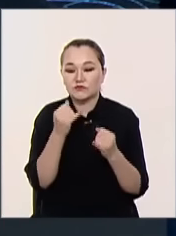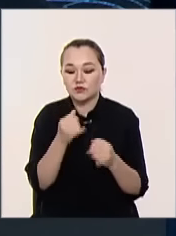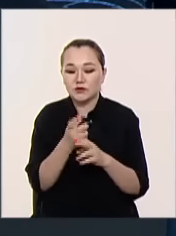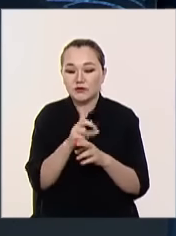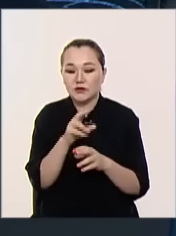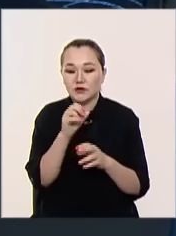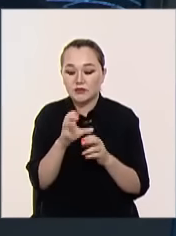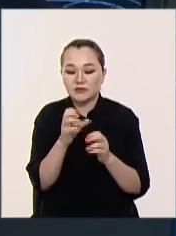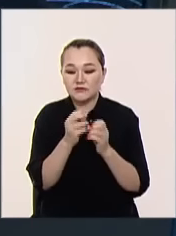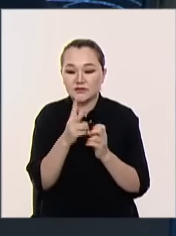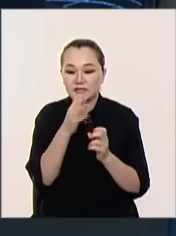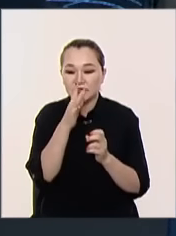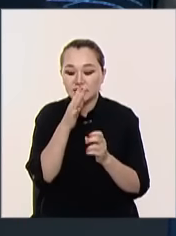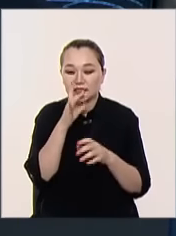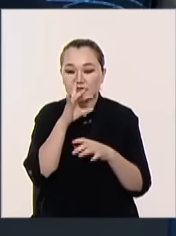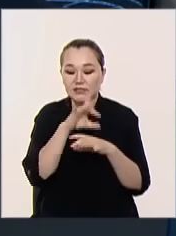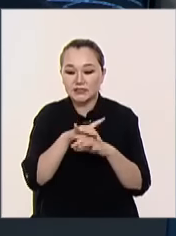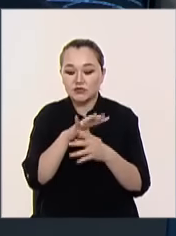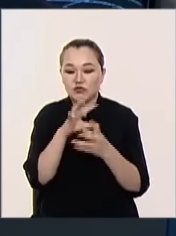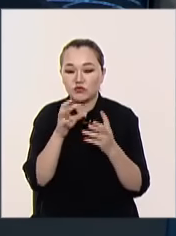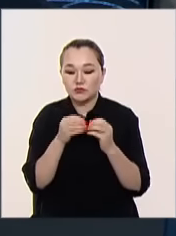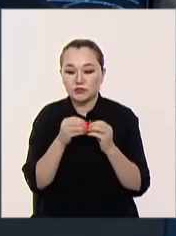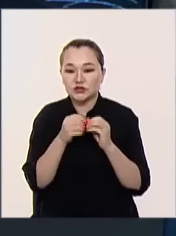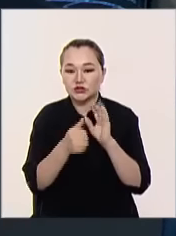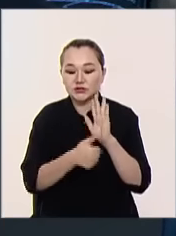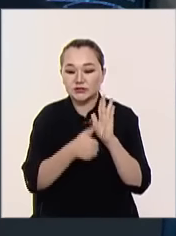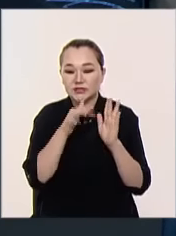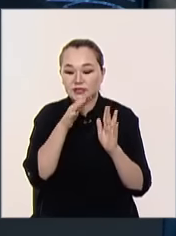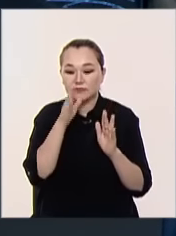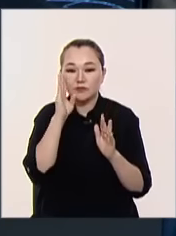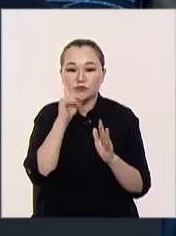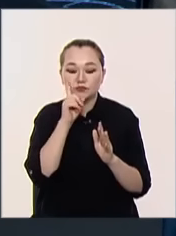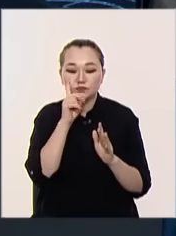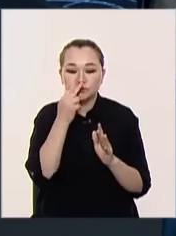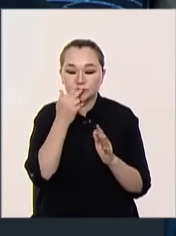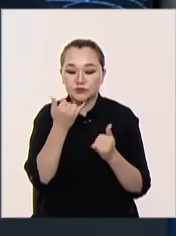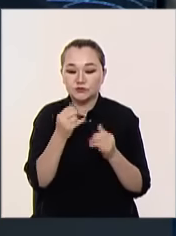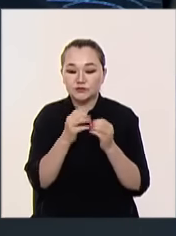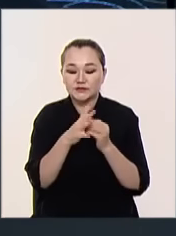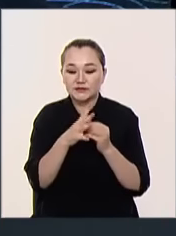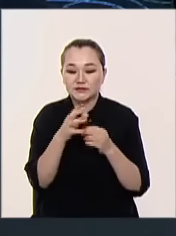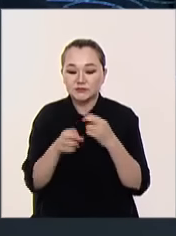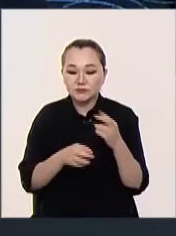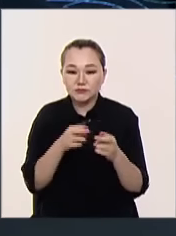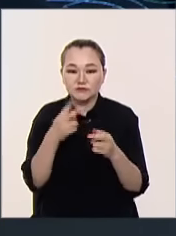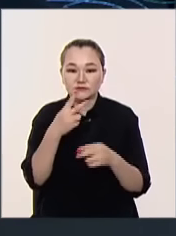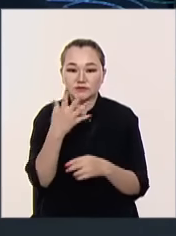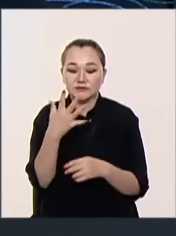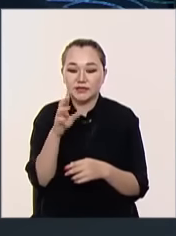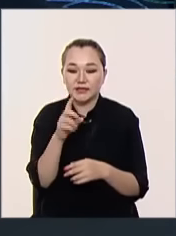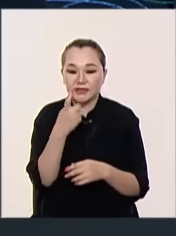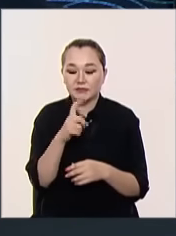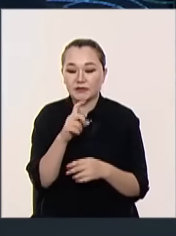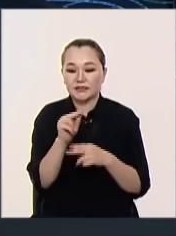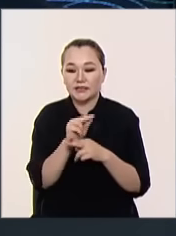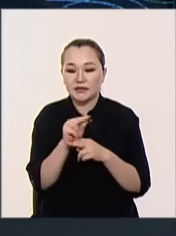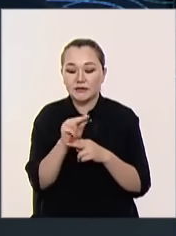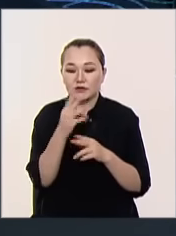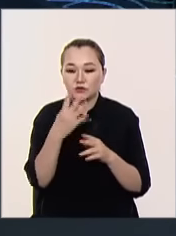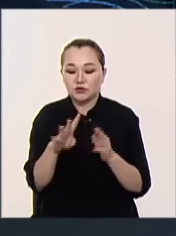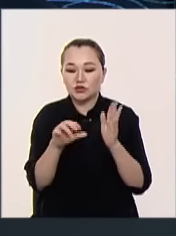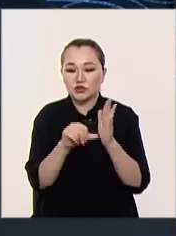12 жасында біліне бастапты. Бар жоғы 16 жастағы жеткіншек бүгінгі дейін 15 операция, 25 химиотерапия,